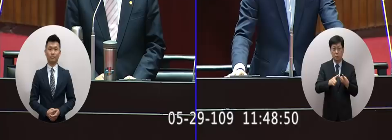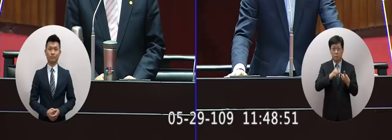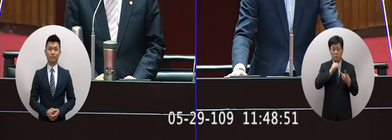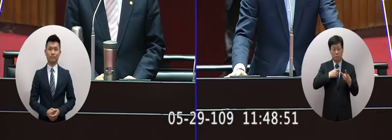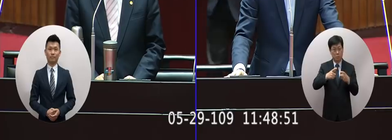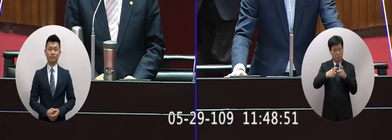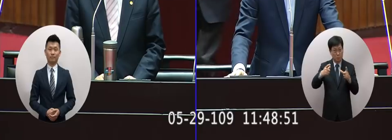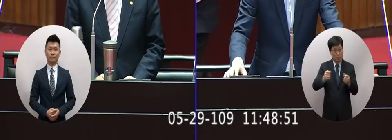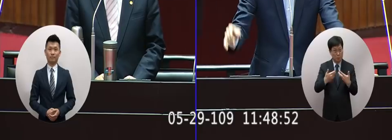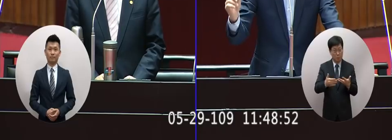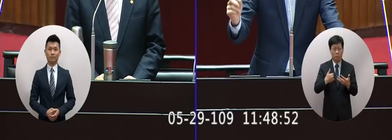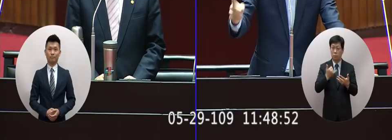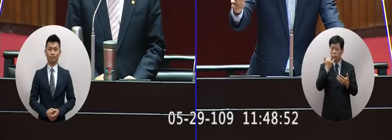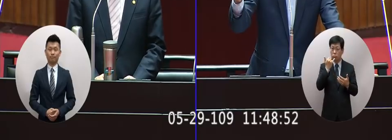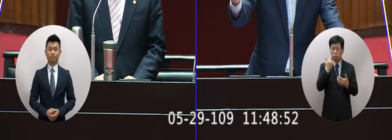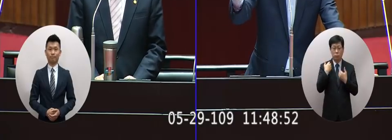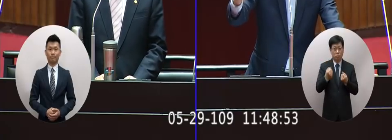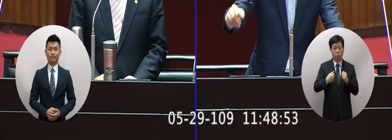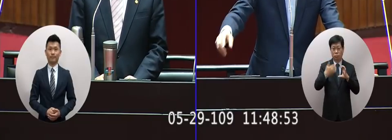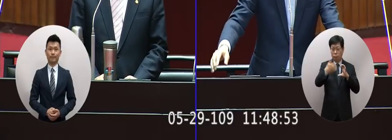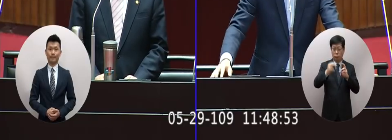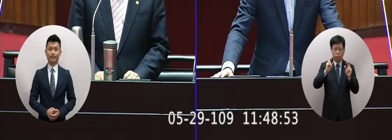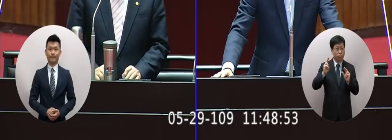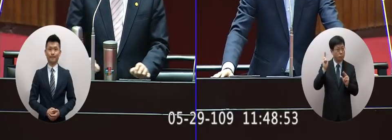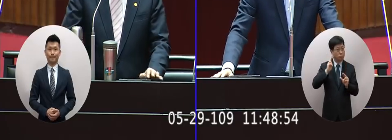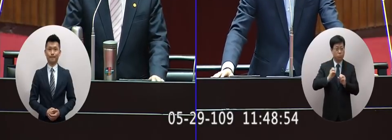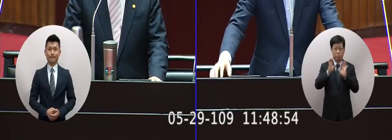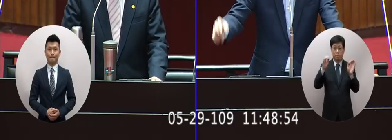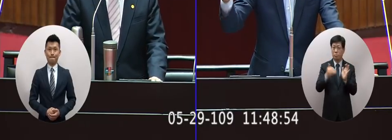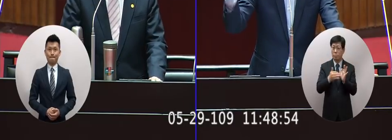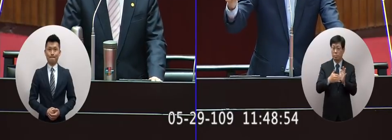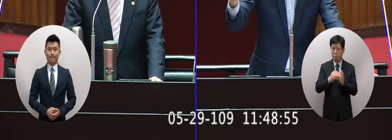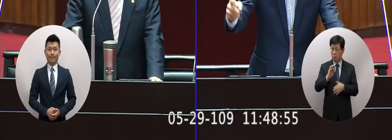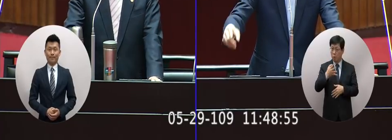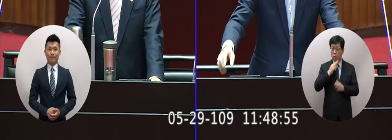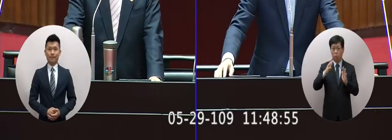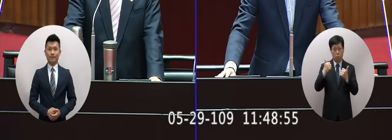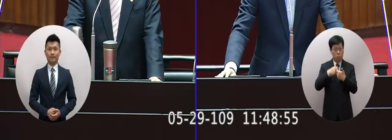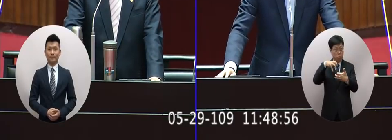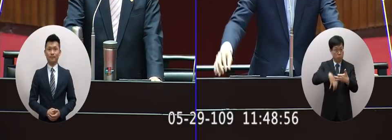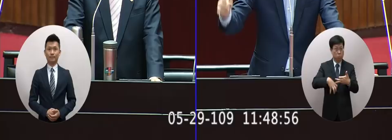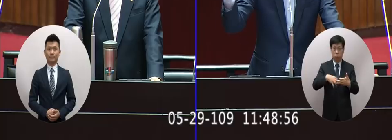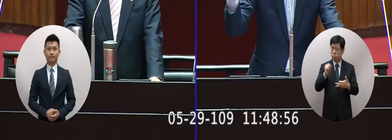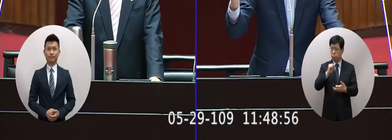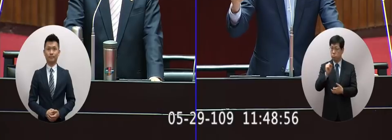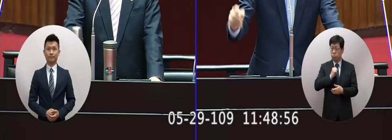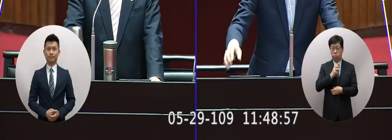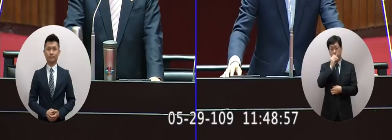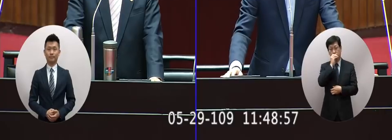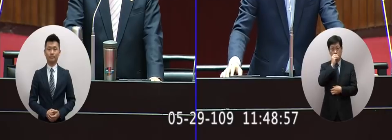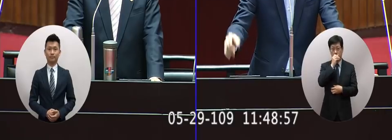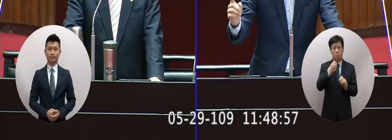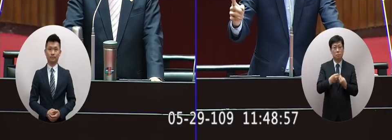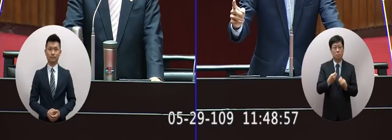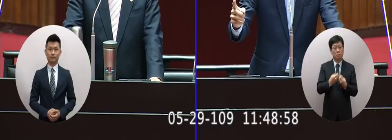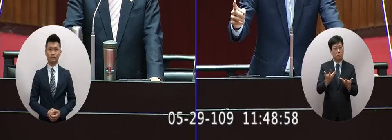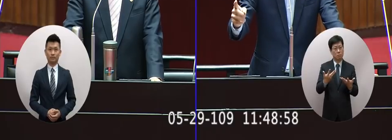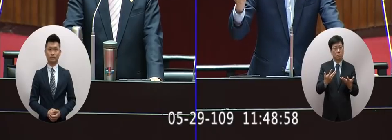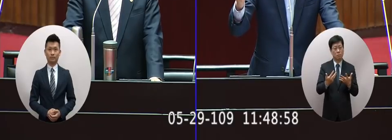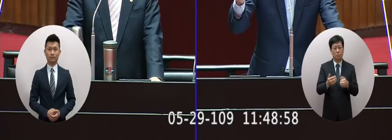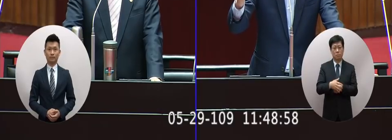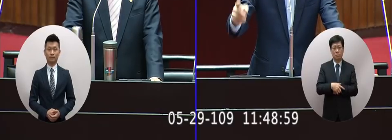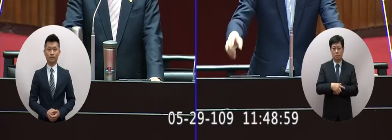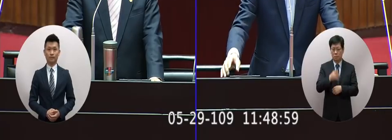有实体券，都可以透过媒体放话跟大家讲，为什么在国会殿堂不愿意说明？我想这一